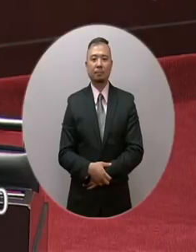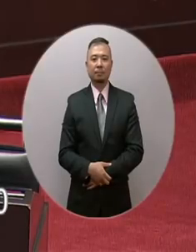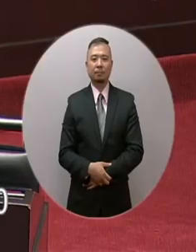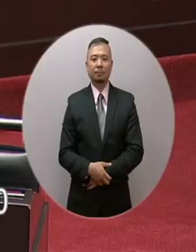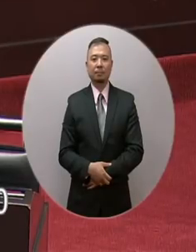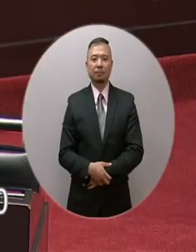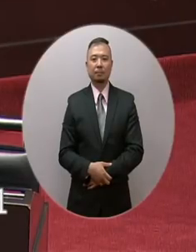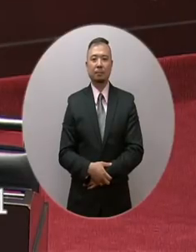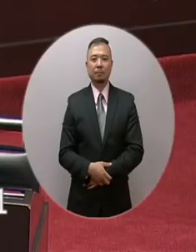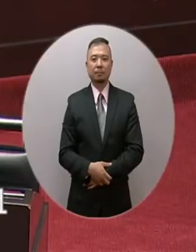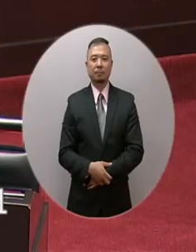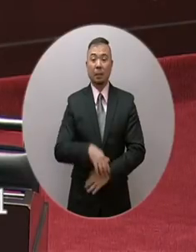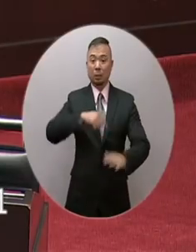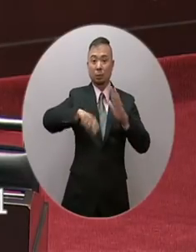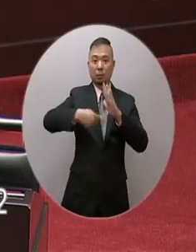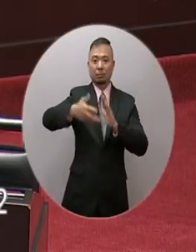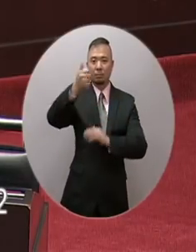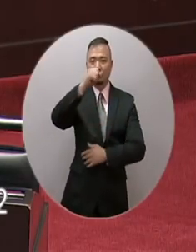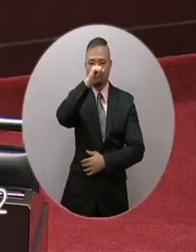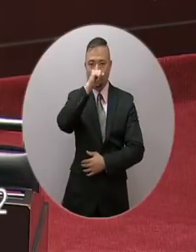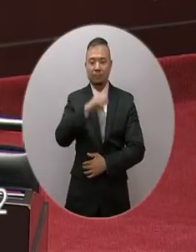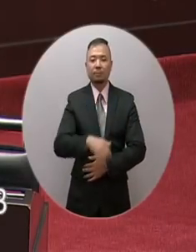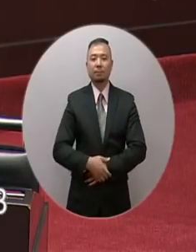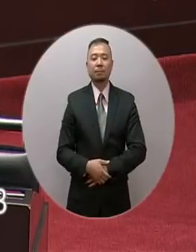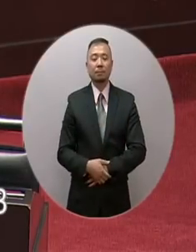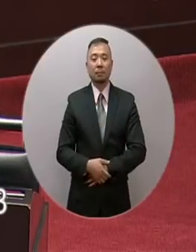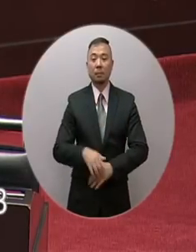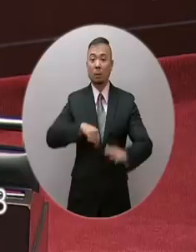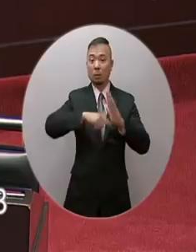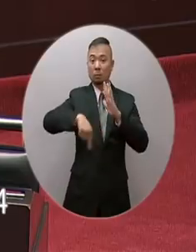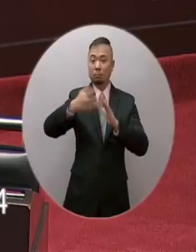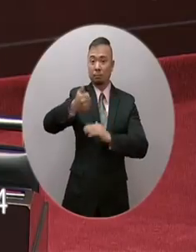委员你好， 院长好，院长，